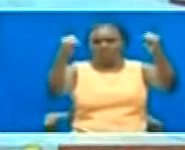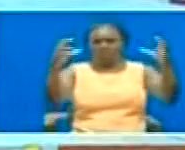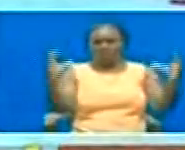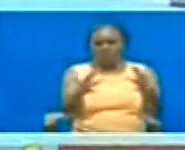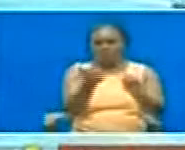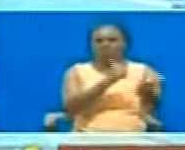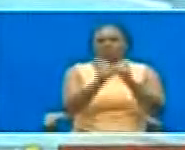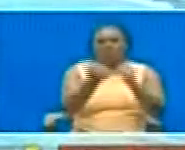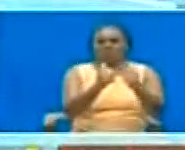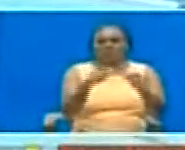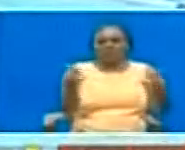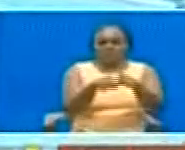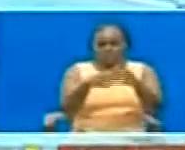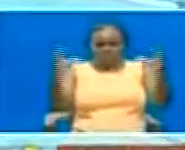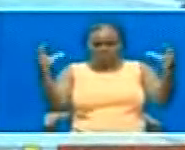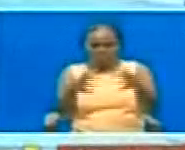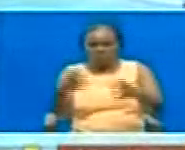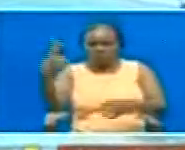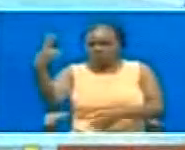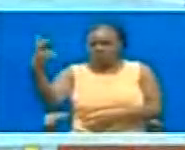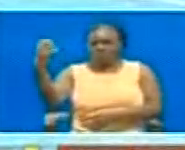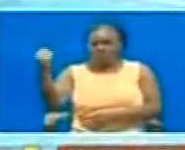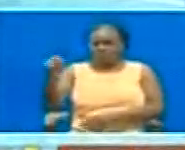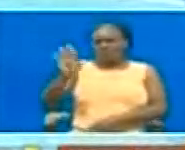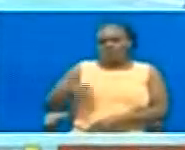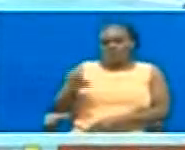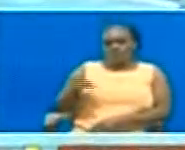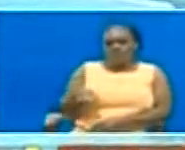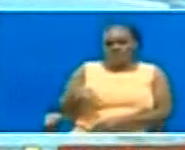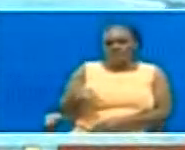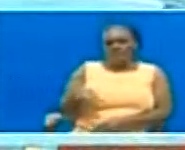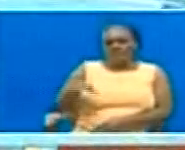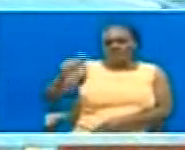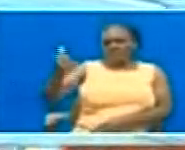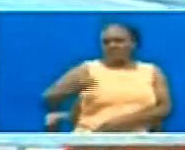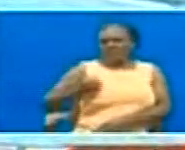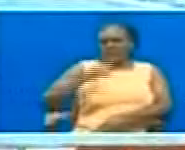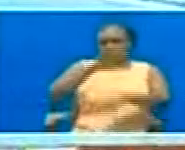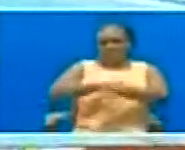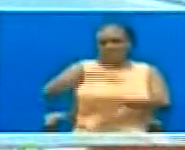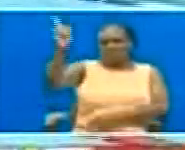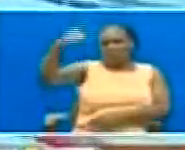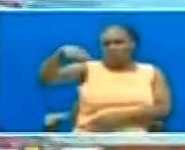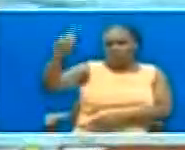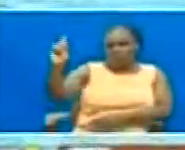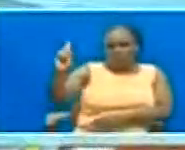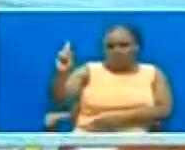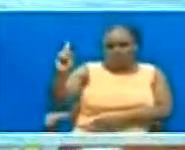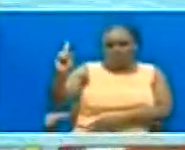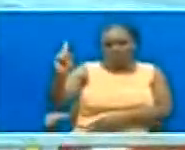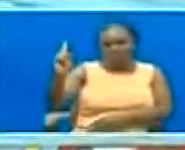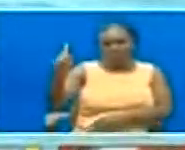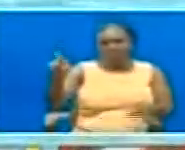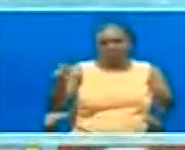mashindano hayo. Katika kitengo cha mita 25 upande wa kinadada, Antisha alinyakua ushindi baada ya kuwapiku Kimeto Shila